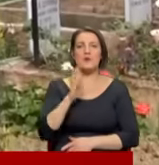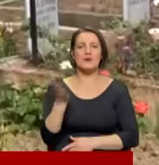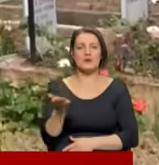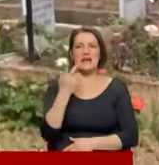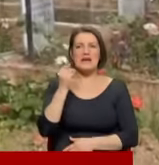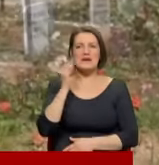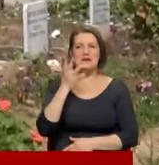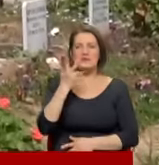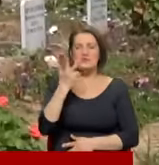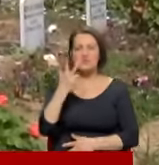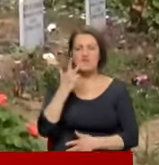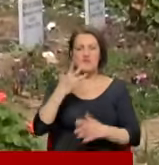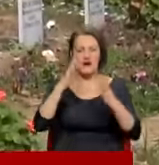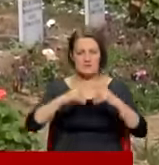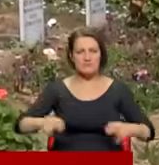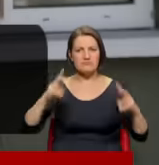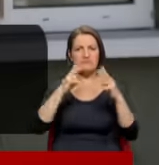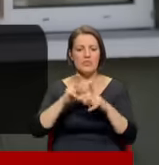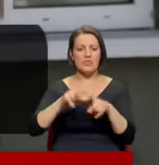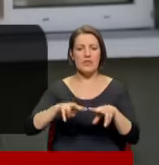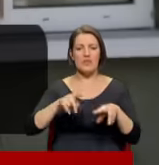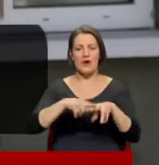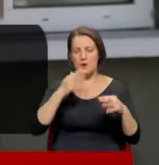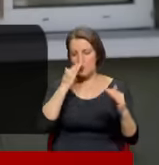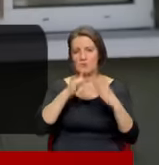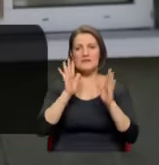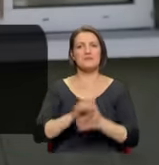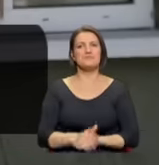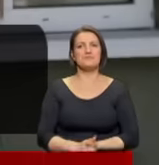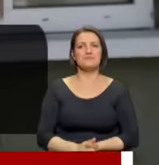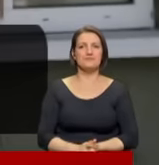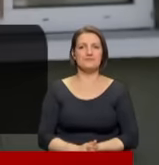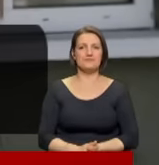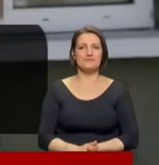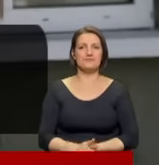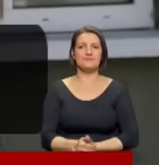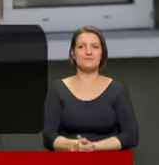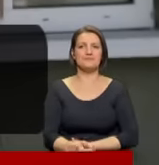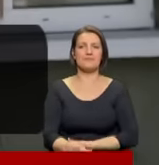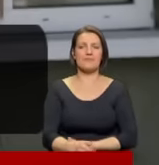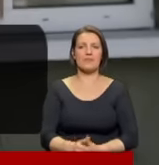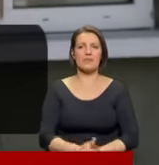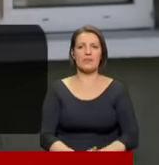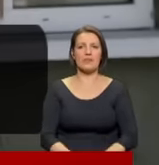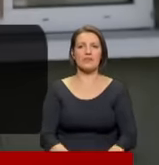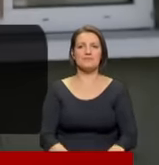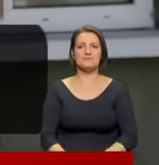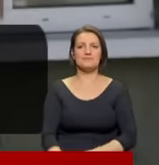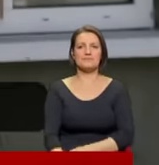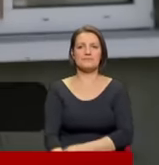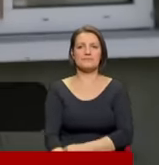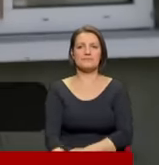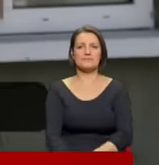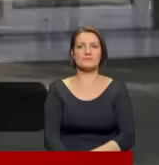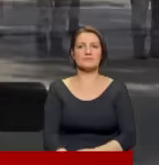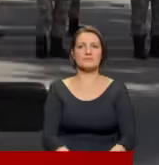Enkazı 3 sefer kaldırdım. DNA testlerim de uyuşmadı. Değerli silah arkadaşlarım, bu kutlu bayram sabahında sevdiklerimizden,